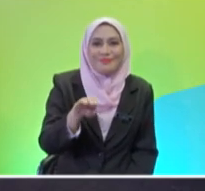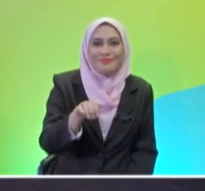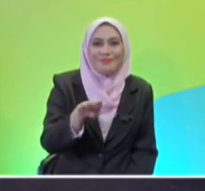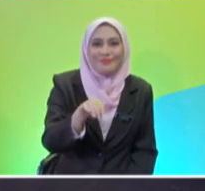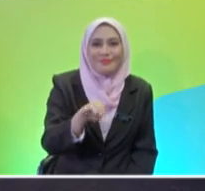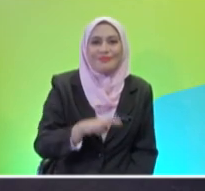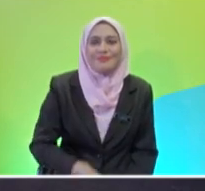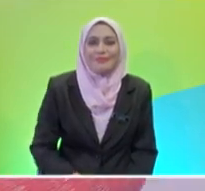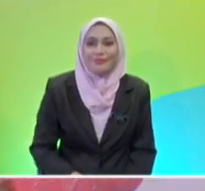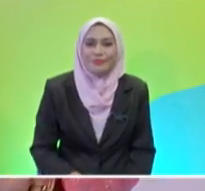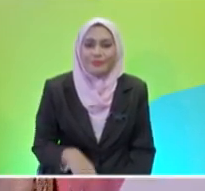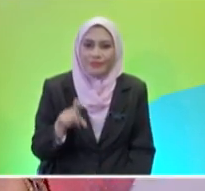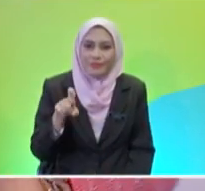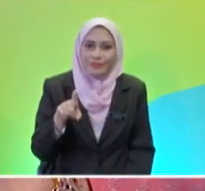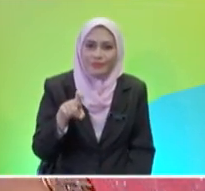Okey, inilah dia ulat